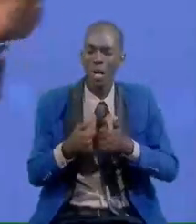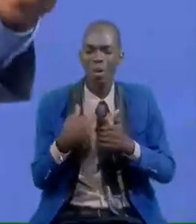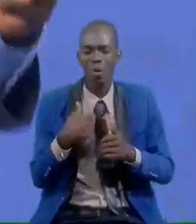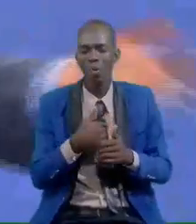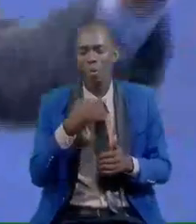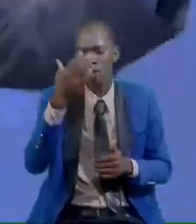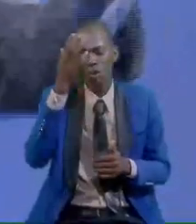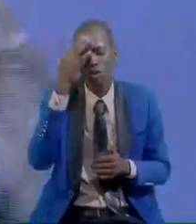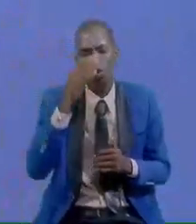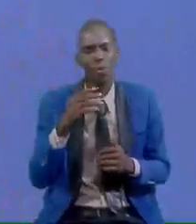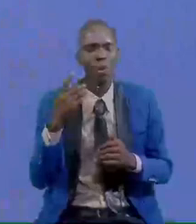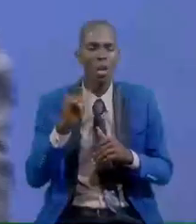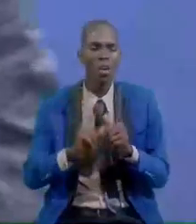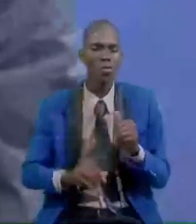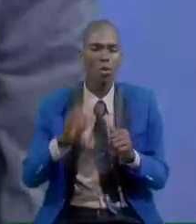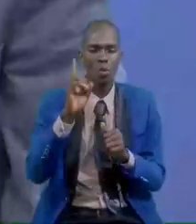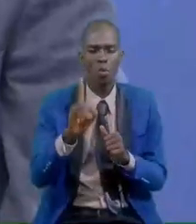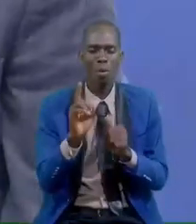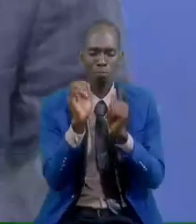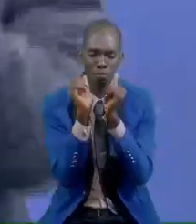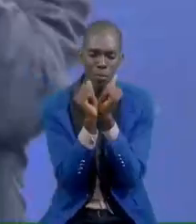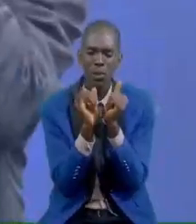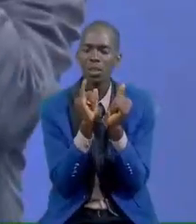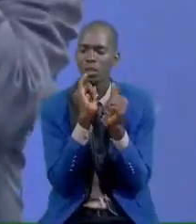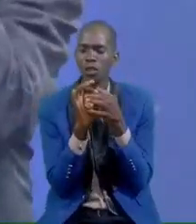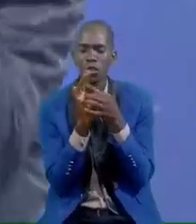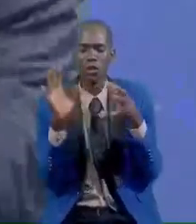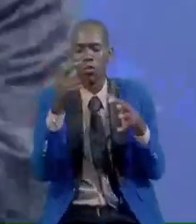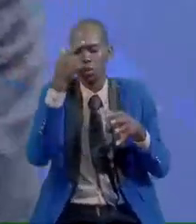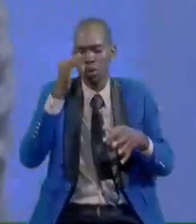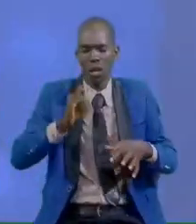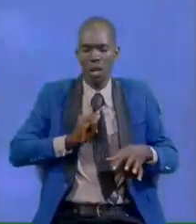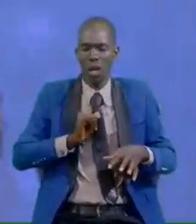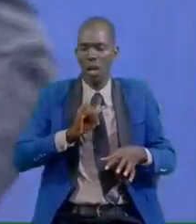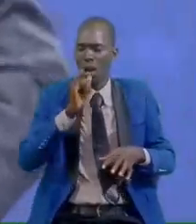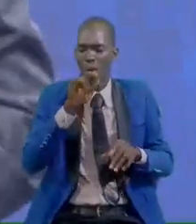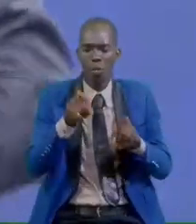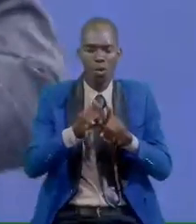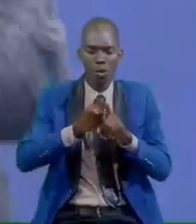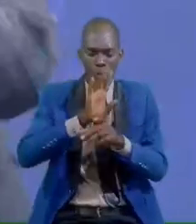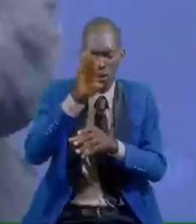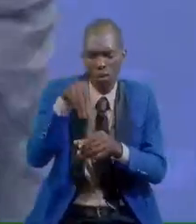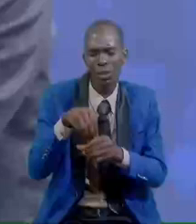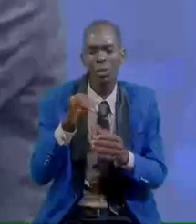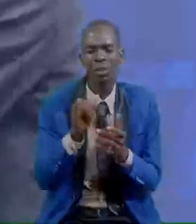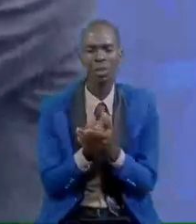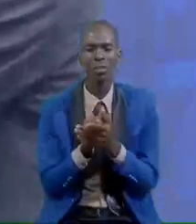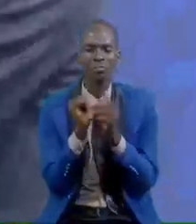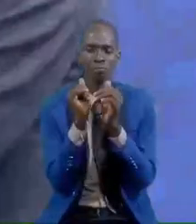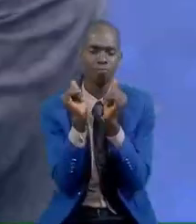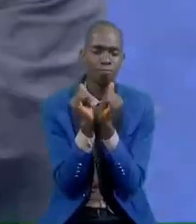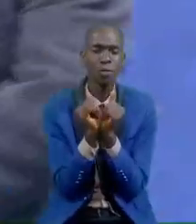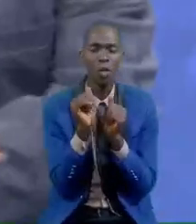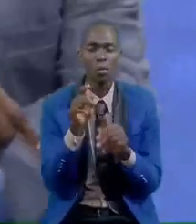de tout le monde seront rompus. Et parce que je sais que je fais partie de ce tout le monde et mes liens sont rompus